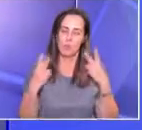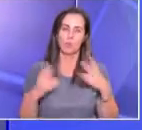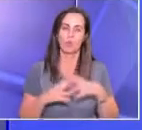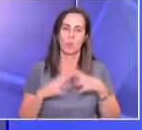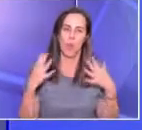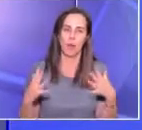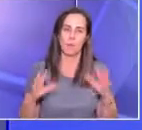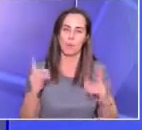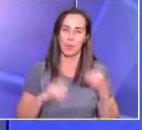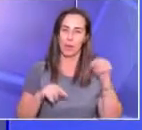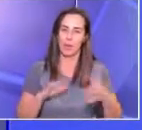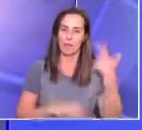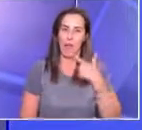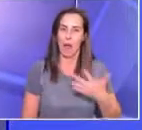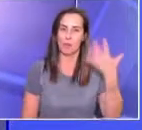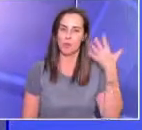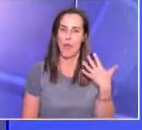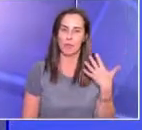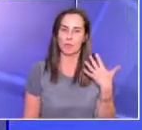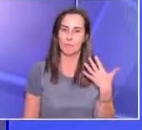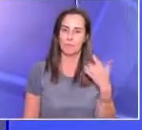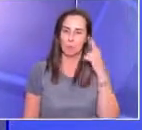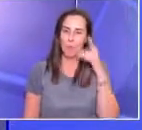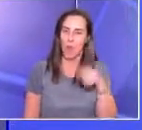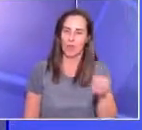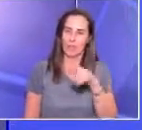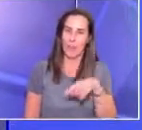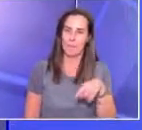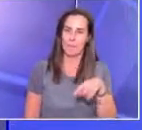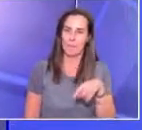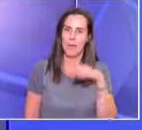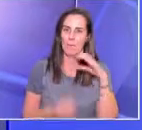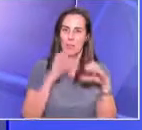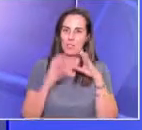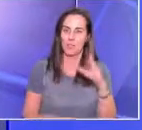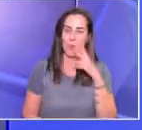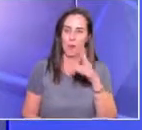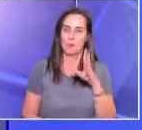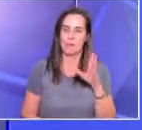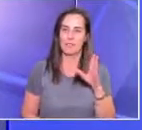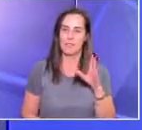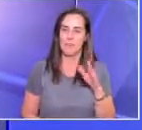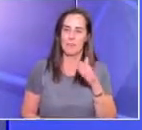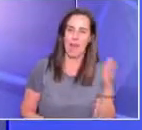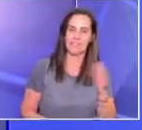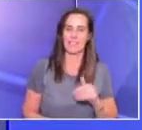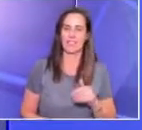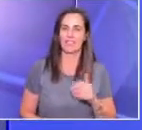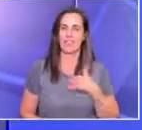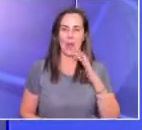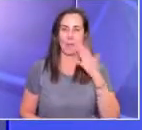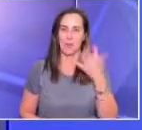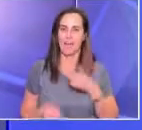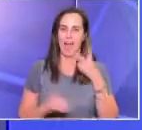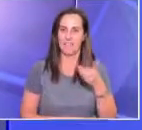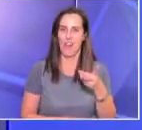גדולה. כי מה שקרה כאן לפני 5 שנים, אתם יודעים, אולי אתם ככה בתקשורת רואים את זה מרחוק, מהצד. אנחנו 5 שנים